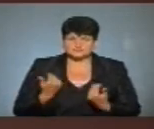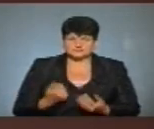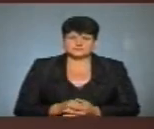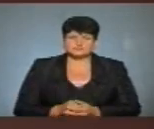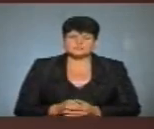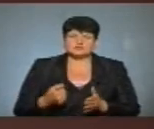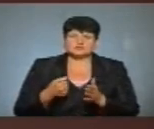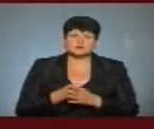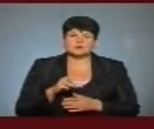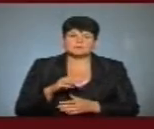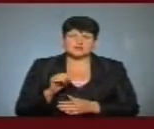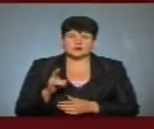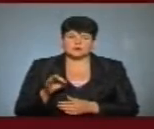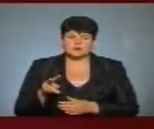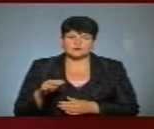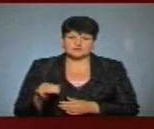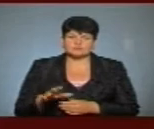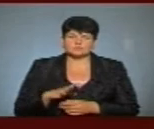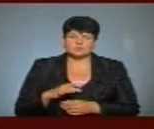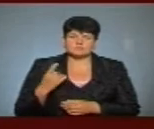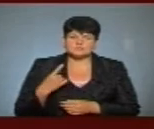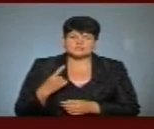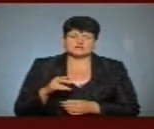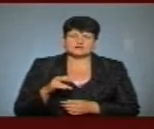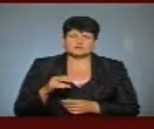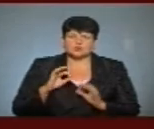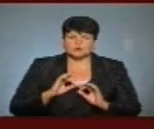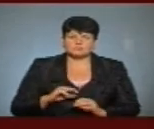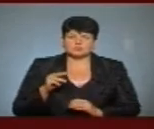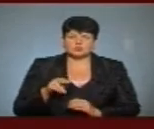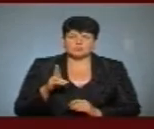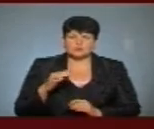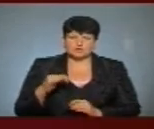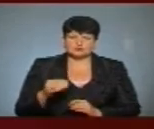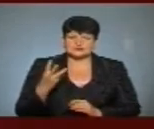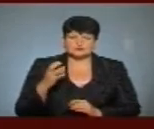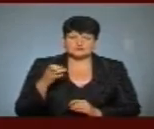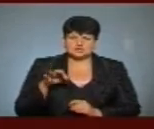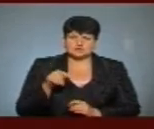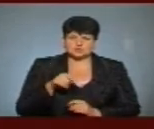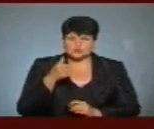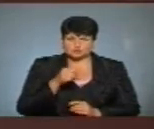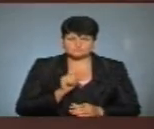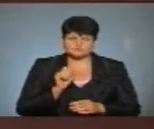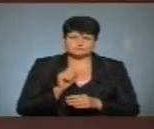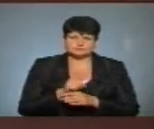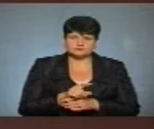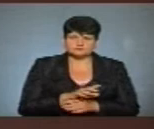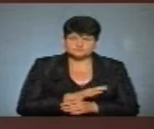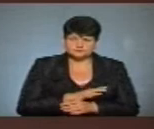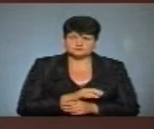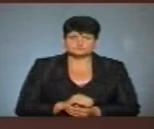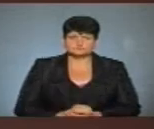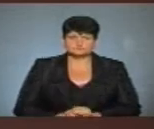До Миколи Петришина обласним прокурором був Петро Бойко. Представили 3 січня цього року, розповіла речниця прокуратури області